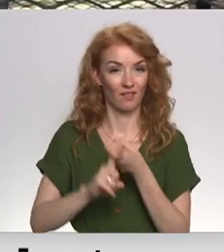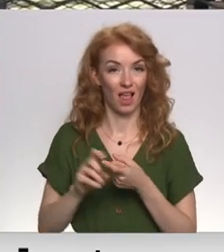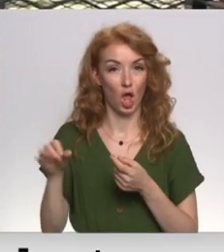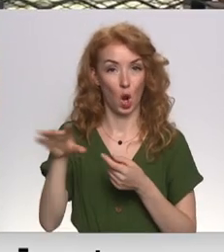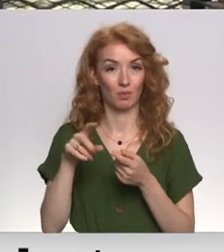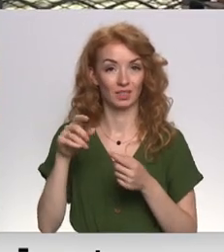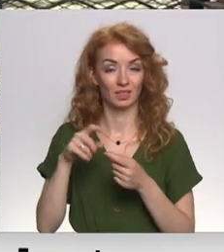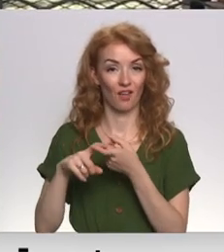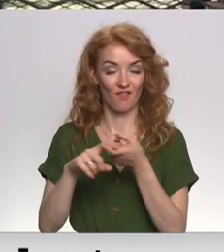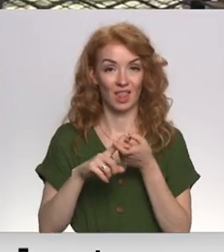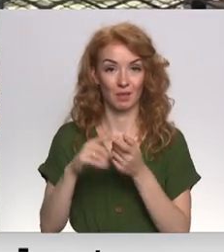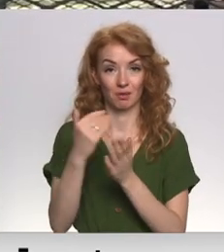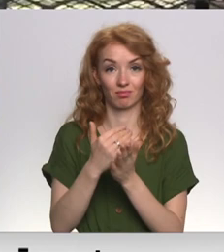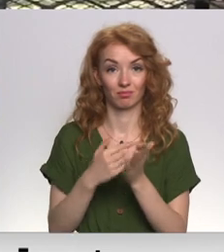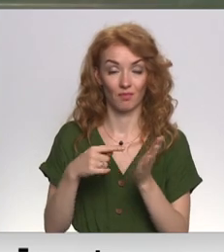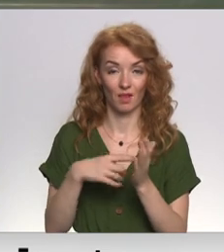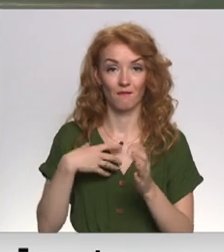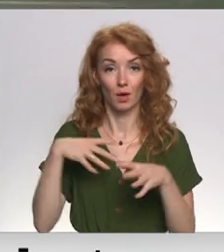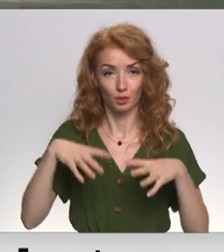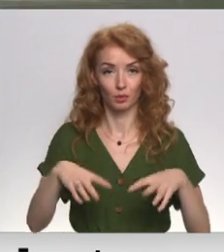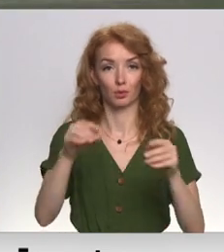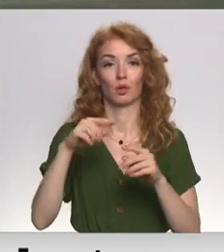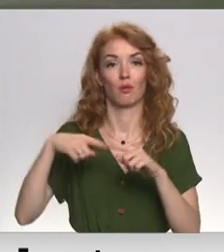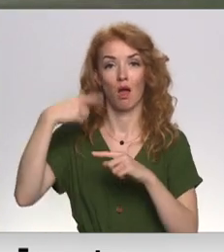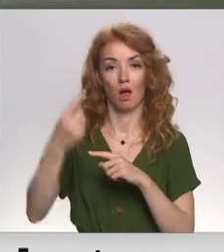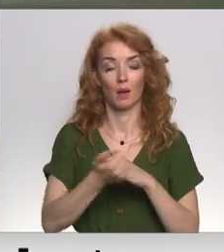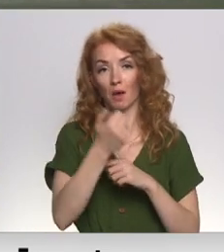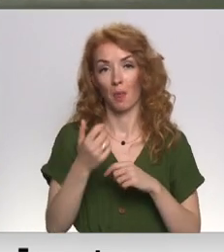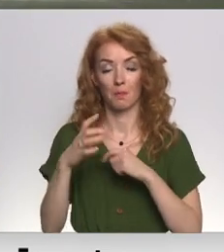direktīvu, jāpabeidz līdz nākamā gada beigām. Argots Pakalns, Justs Kurvins, TV Kurze.